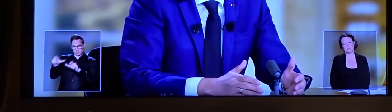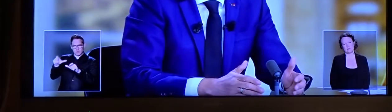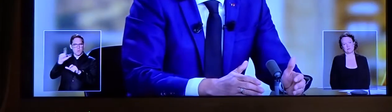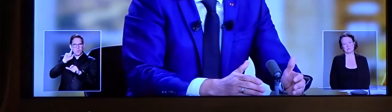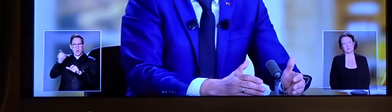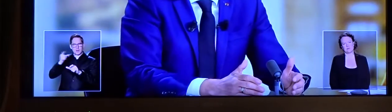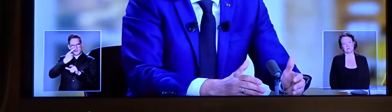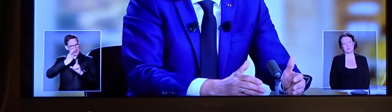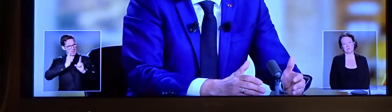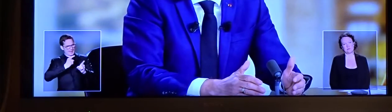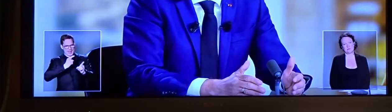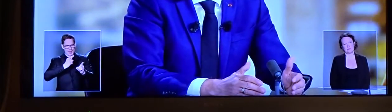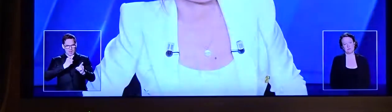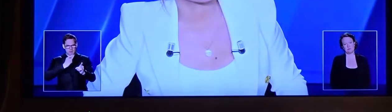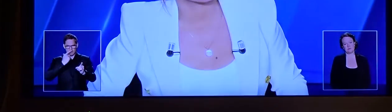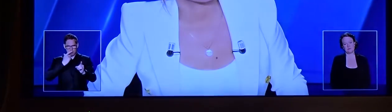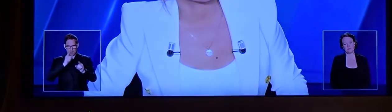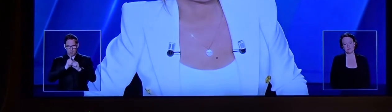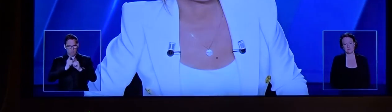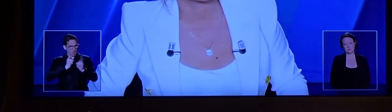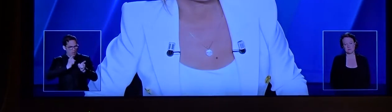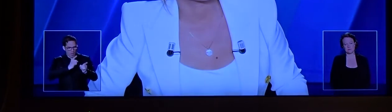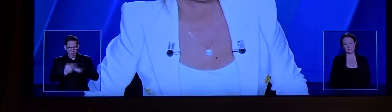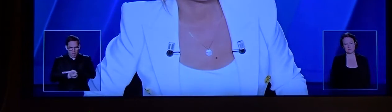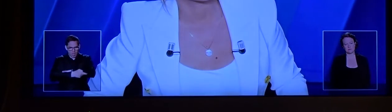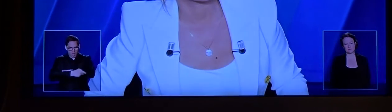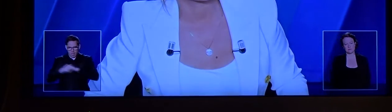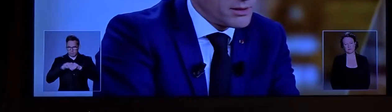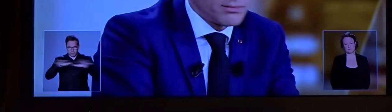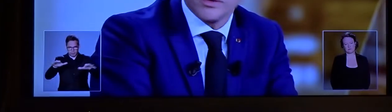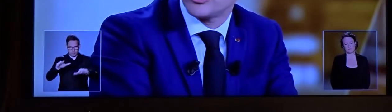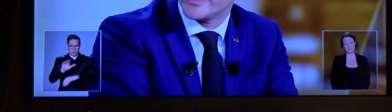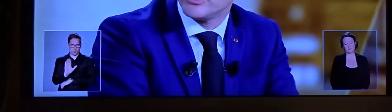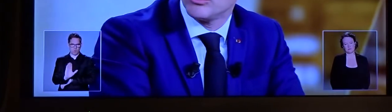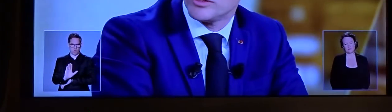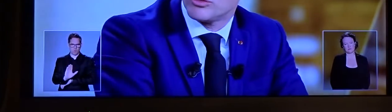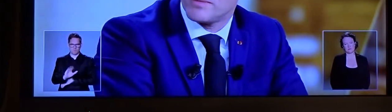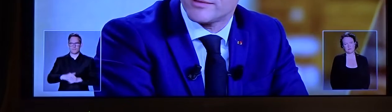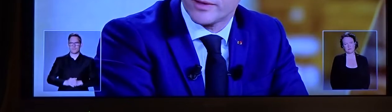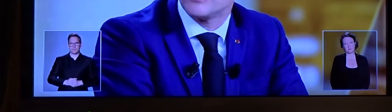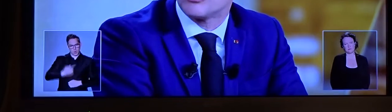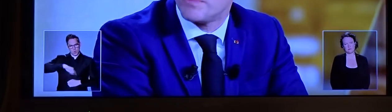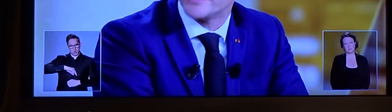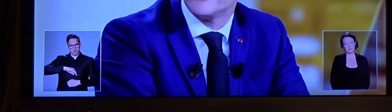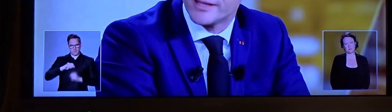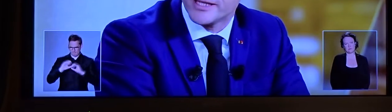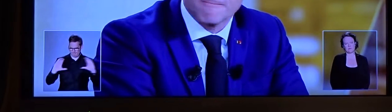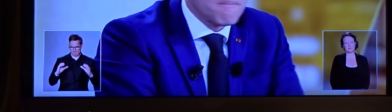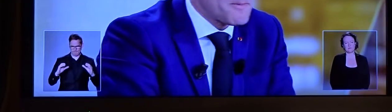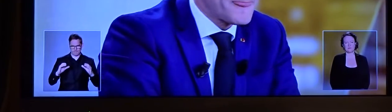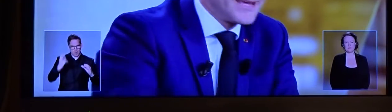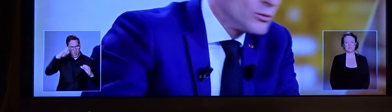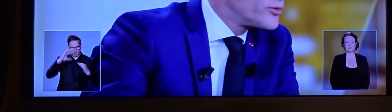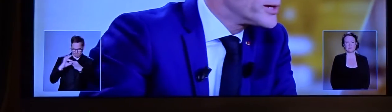une escalade et qu'elle ne s'étende pas. Et donc, en parallèle, il nous faut renforcer la tenaille que nous mettons en place avec les Européens et les